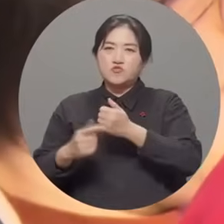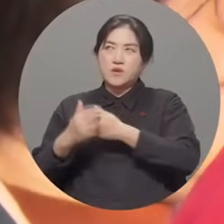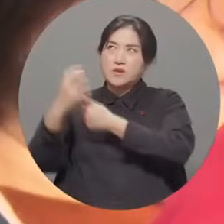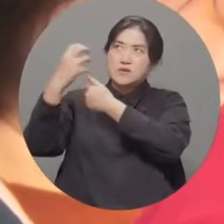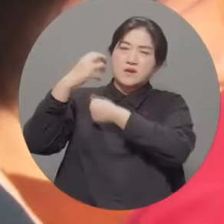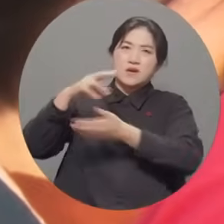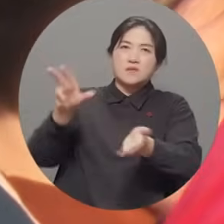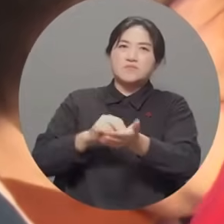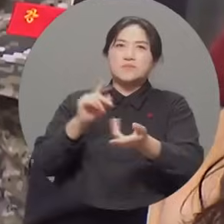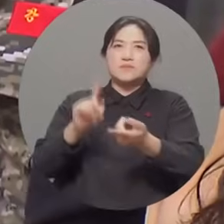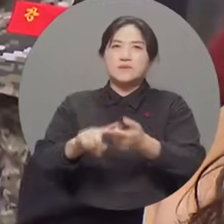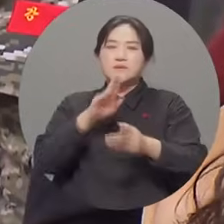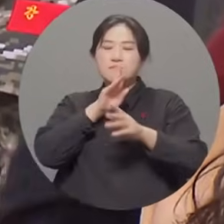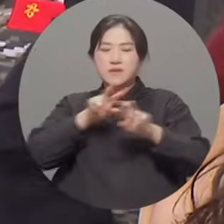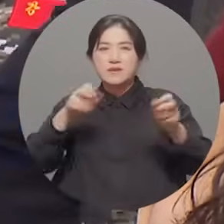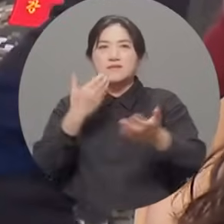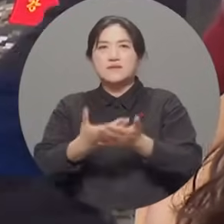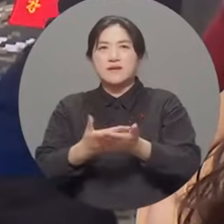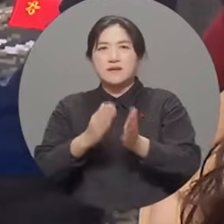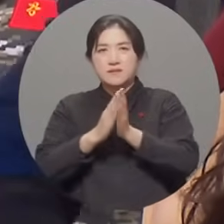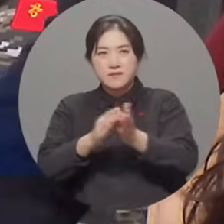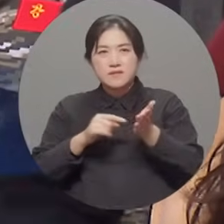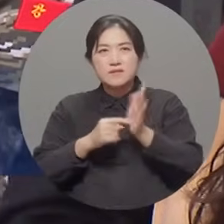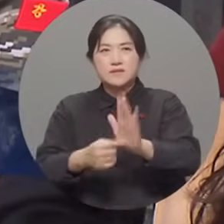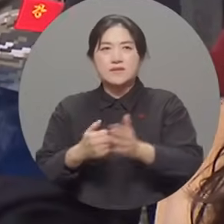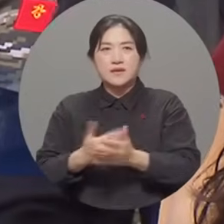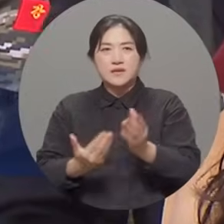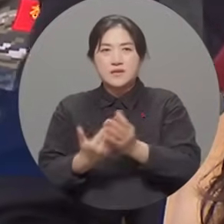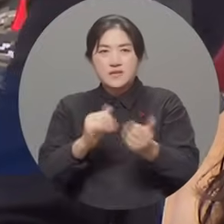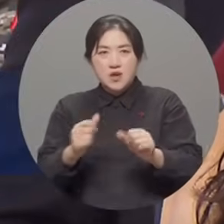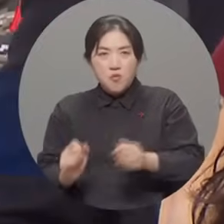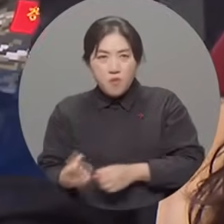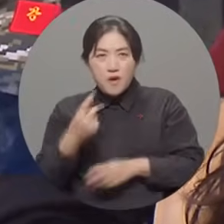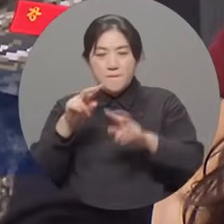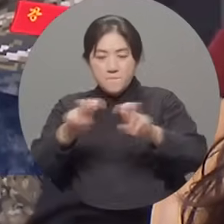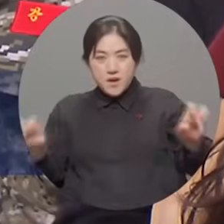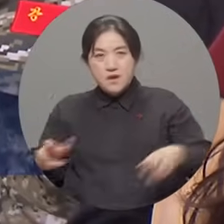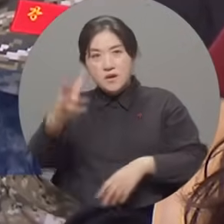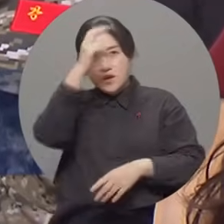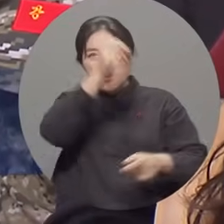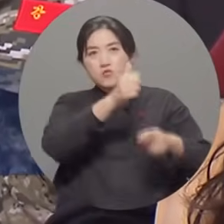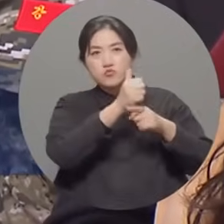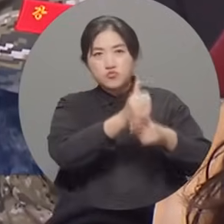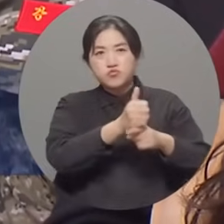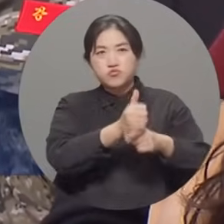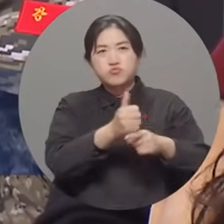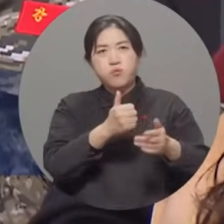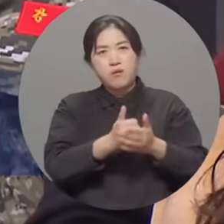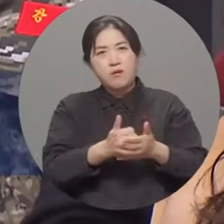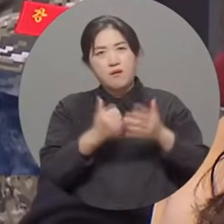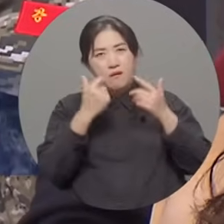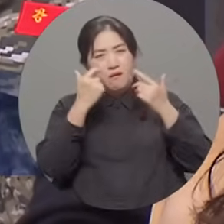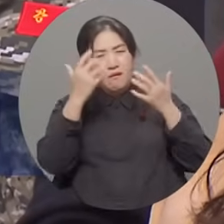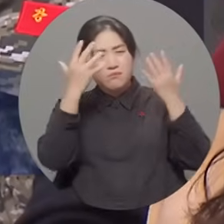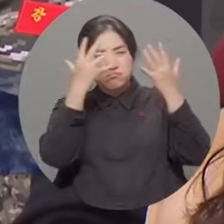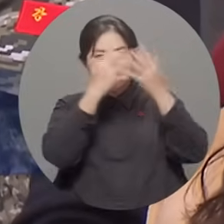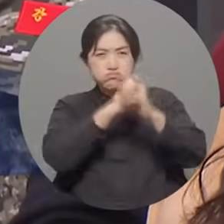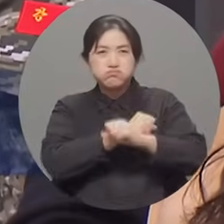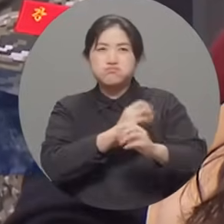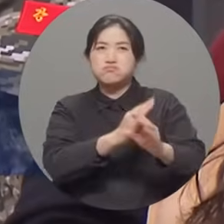진상규명을 호소했습니다. 사망 원인을 밝히는 경찰의 수사는 요원하고